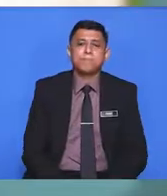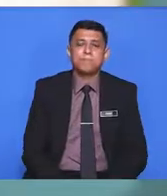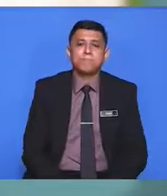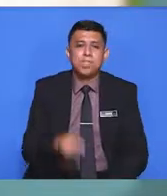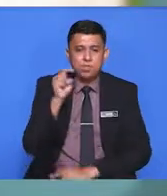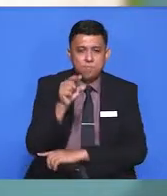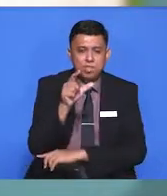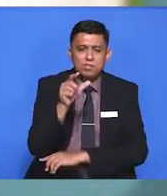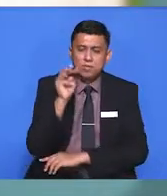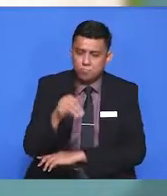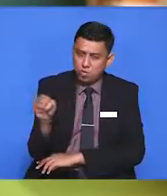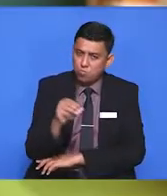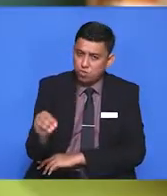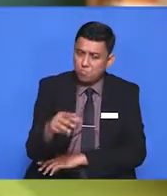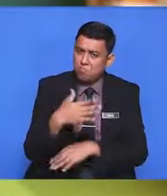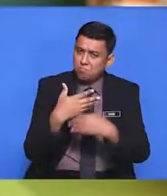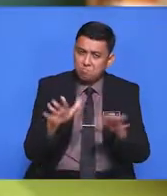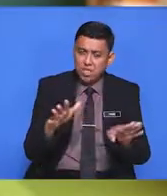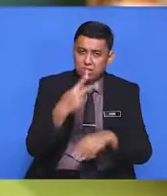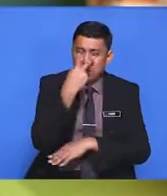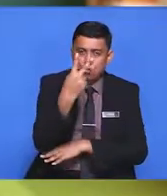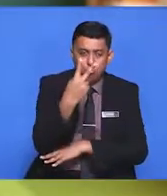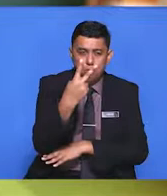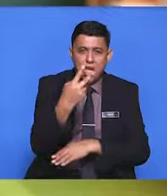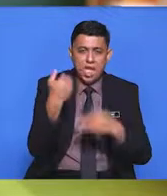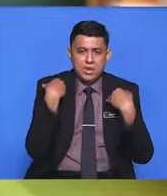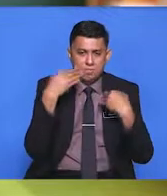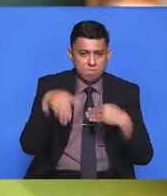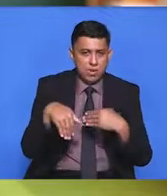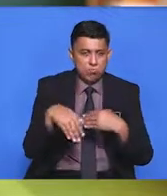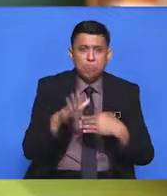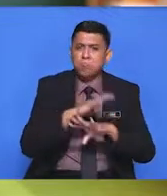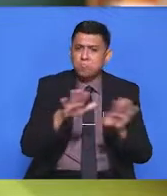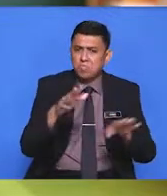Mesti murid-murid pernah lihat duit shilling Malaysia, kan?